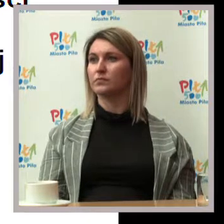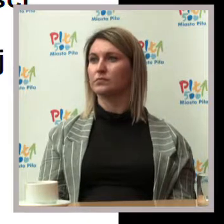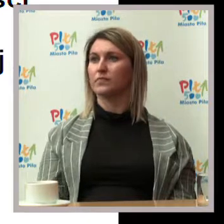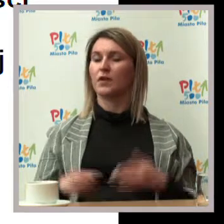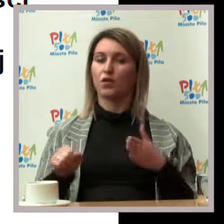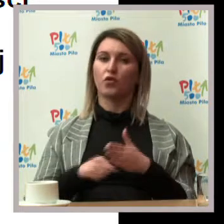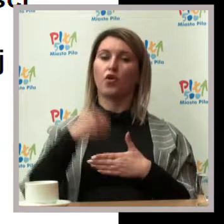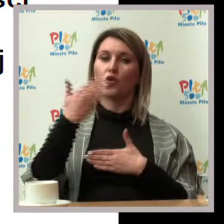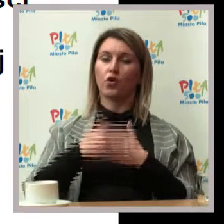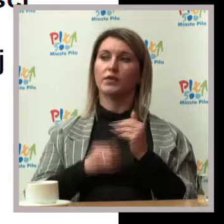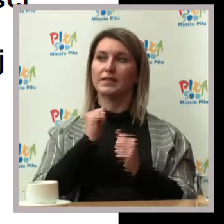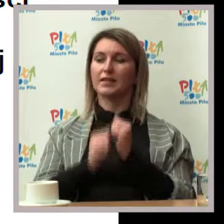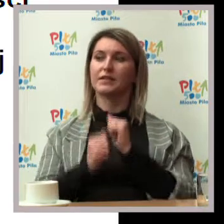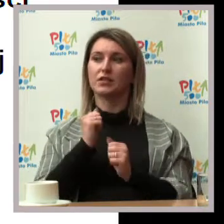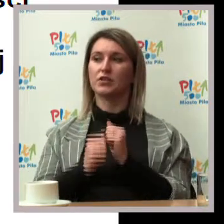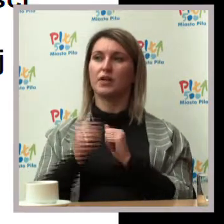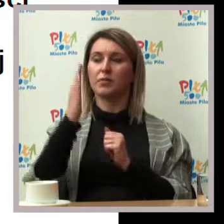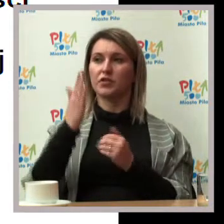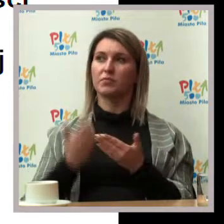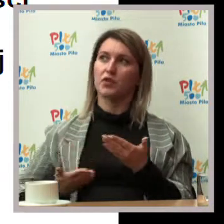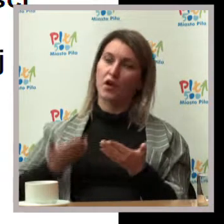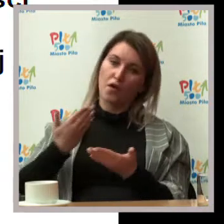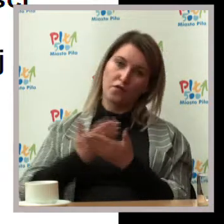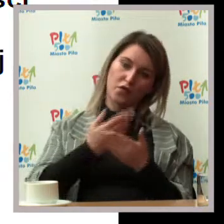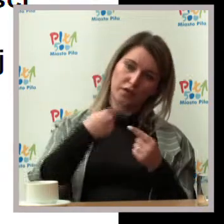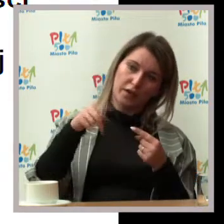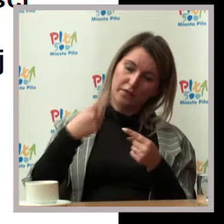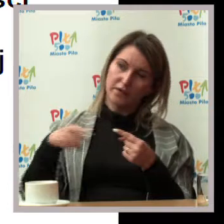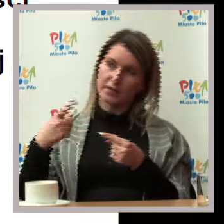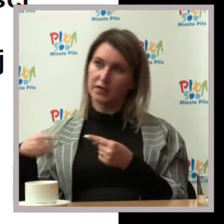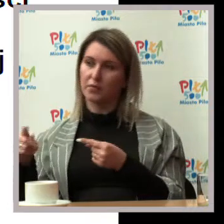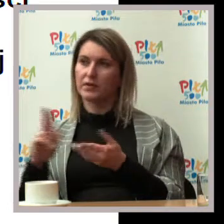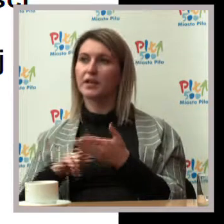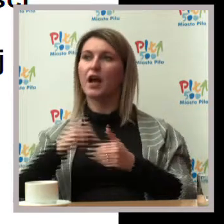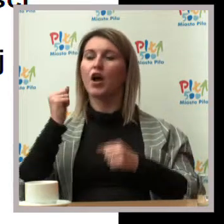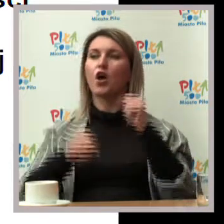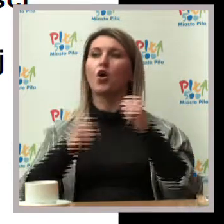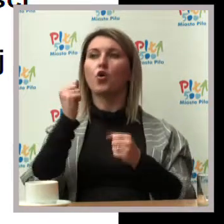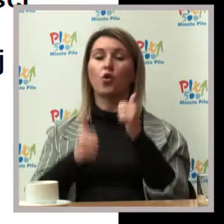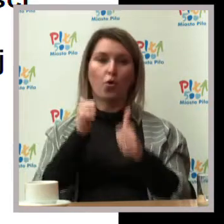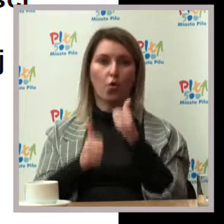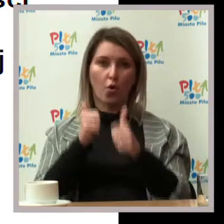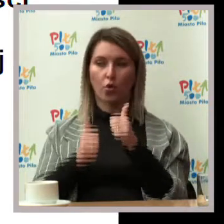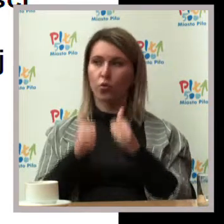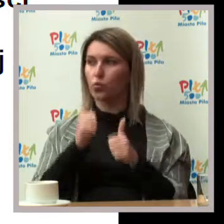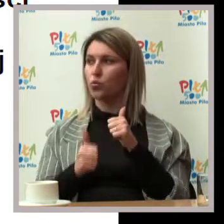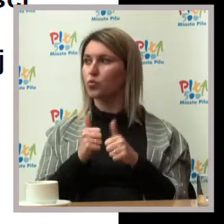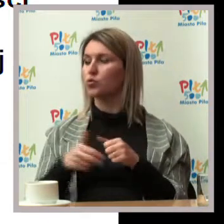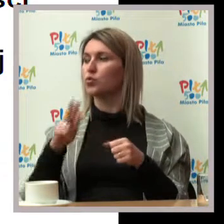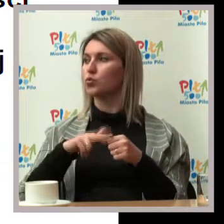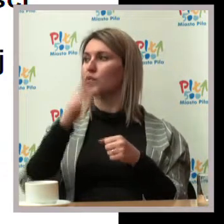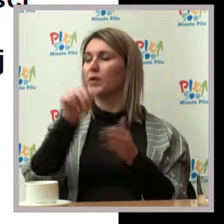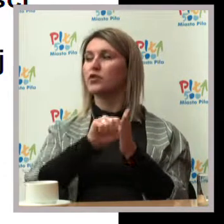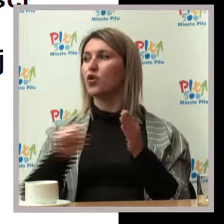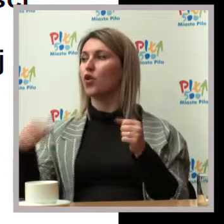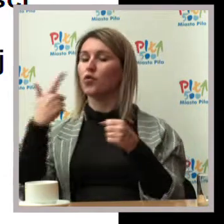końca stycznia będziemy składać również wniosek na konkurs, który już jest ogłoszony. Nabór zacznie się od